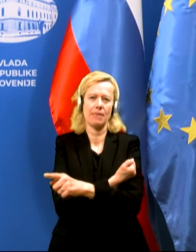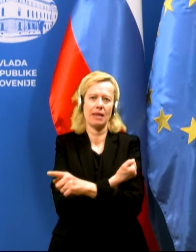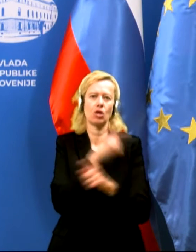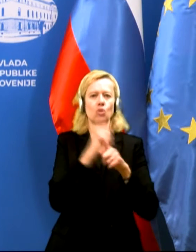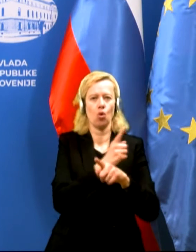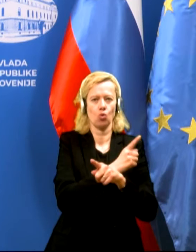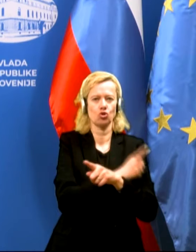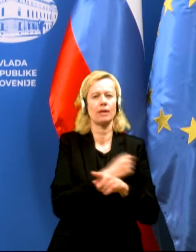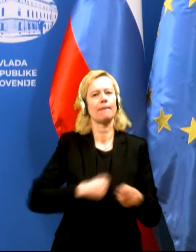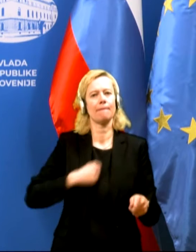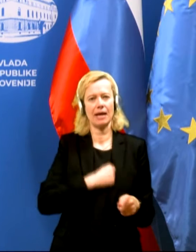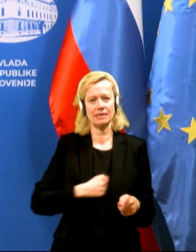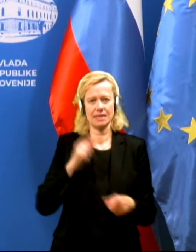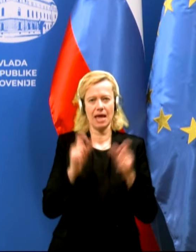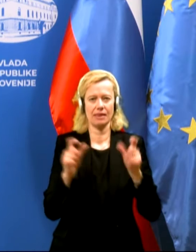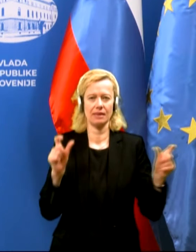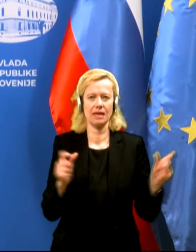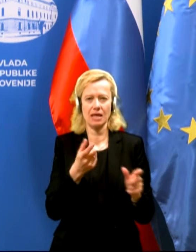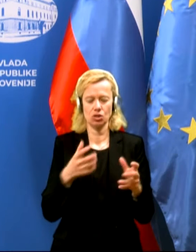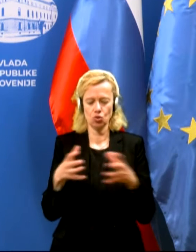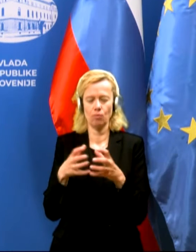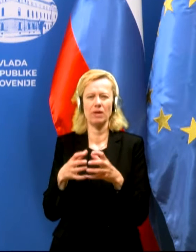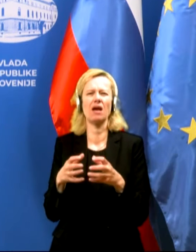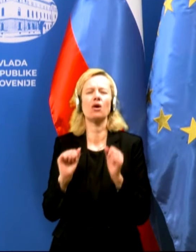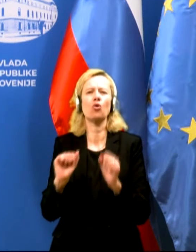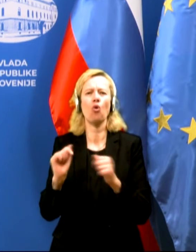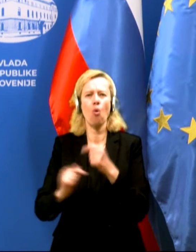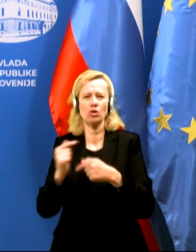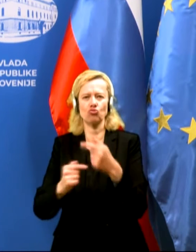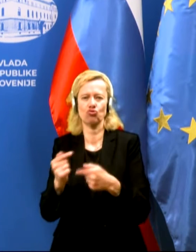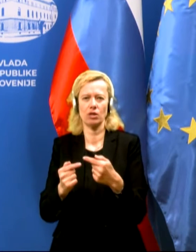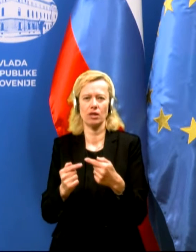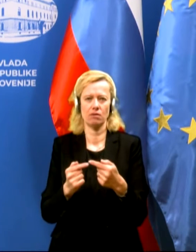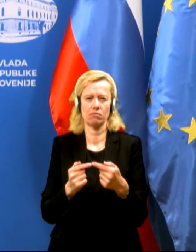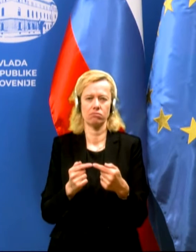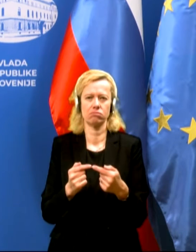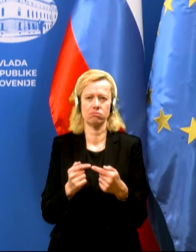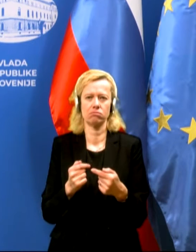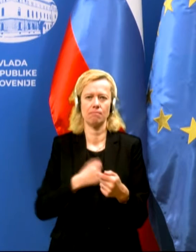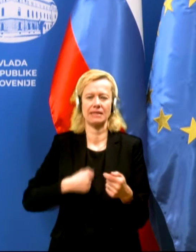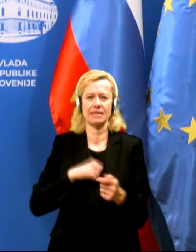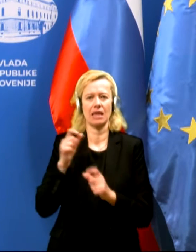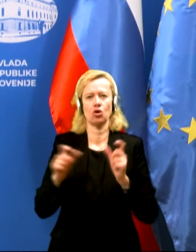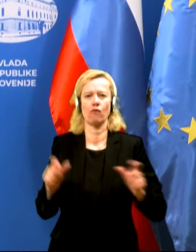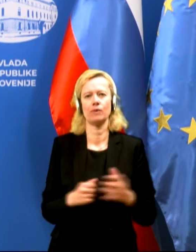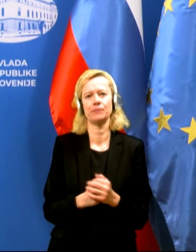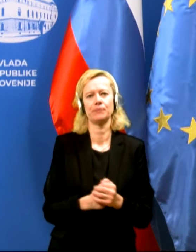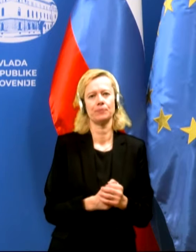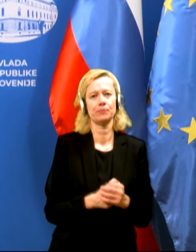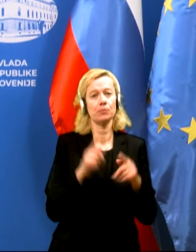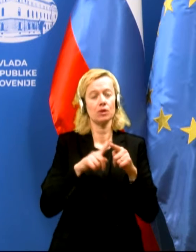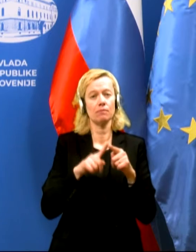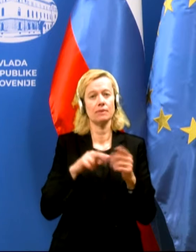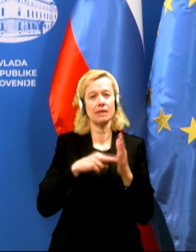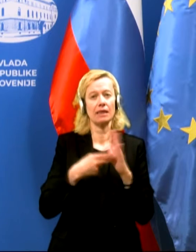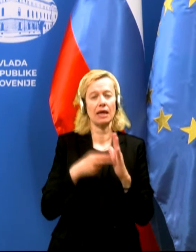določeni pacienti iz skupine kroničnih pacientov. Potem